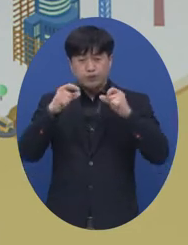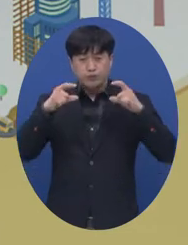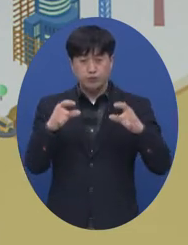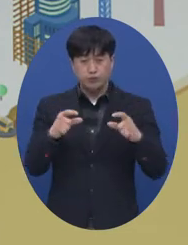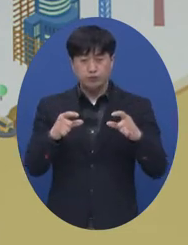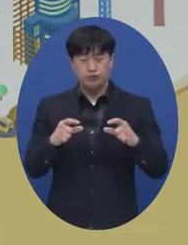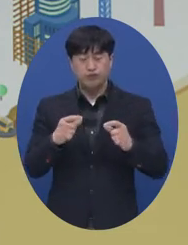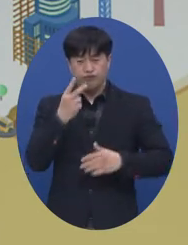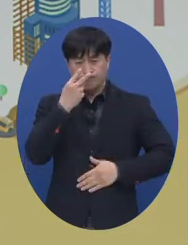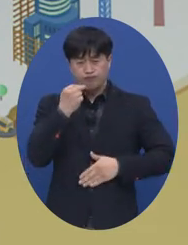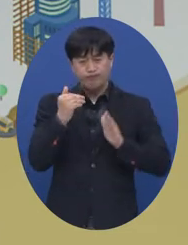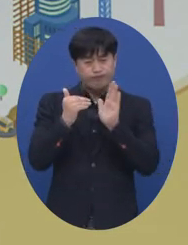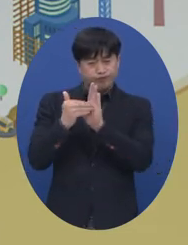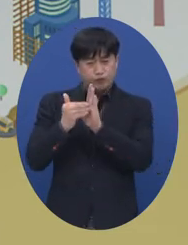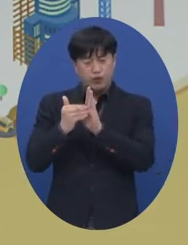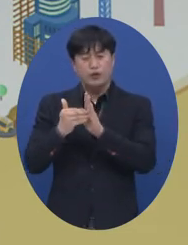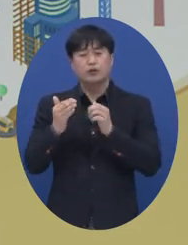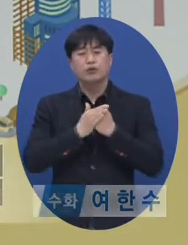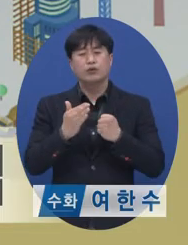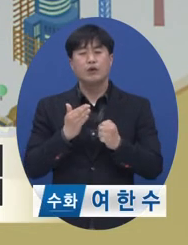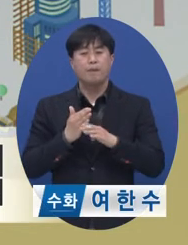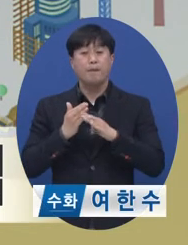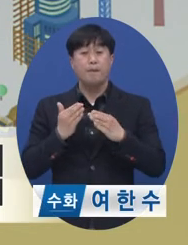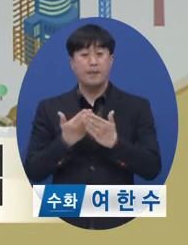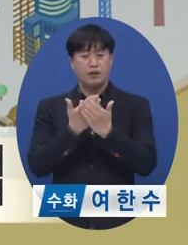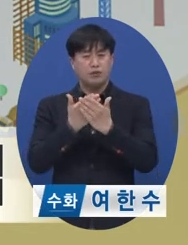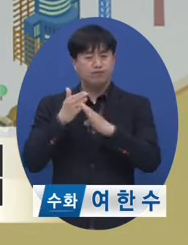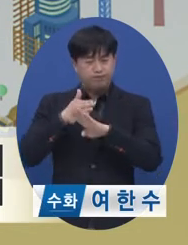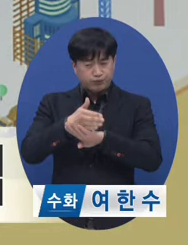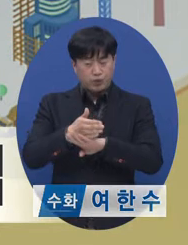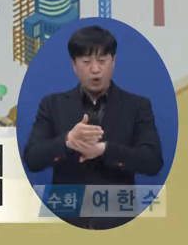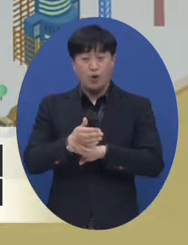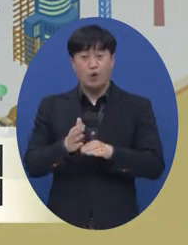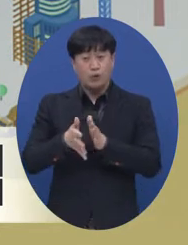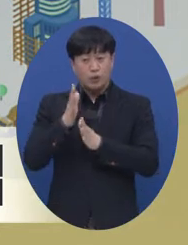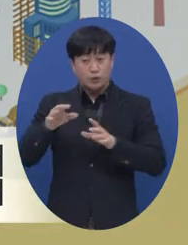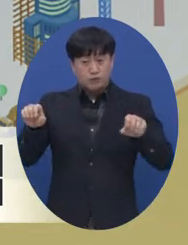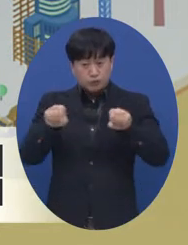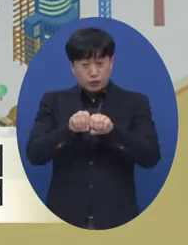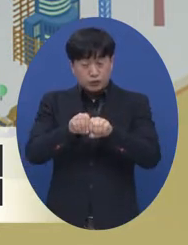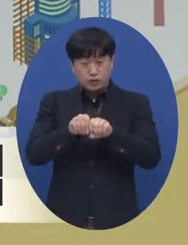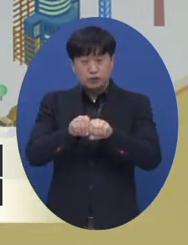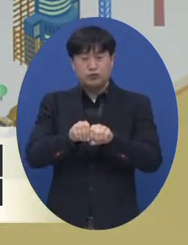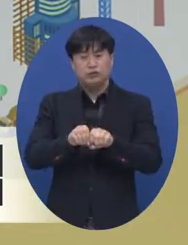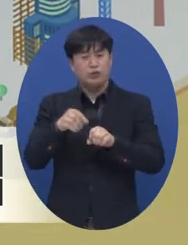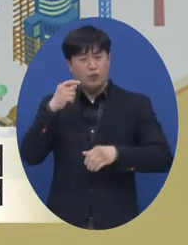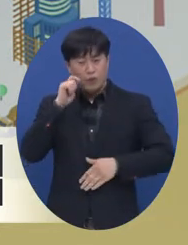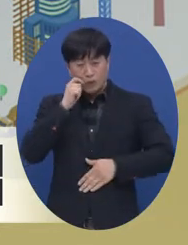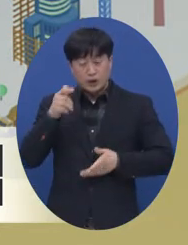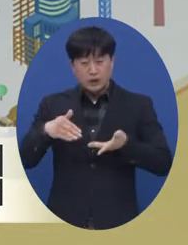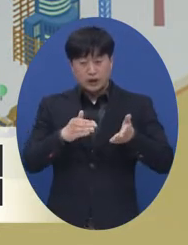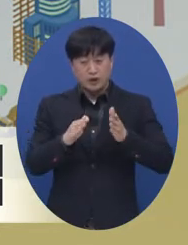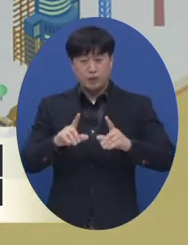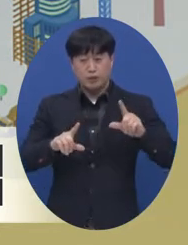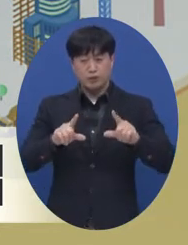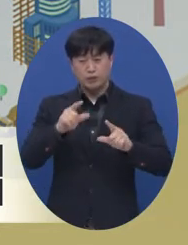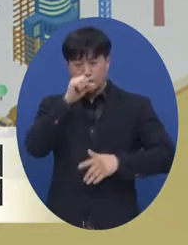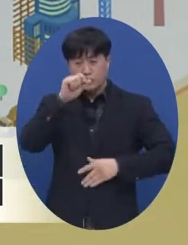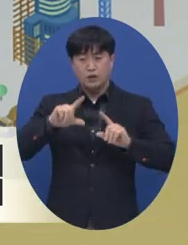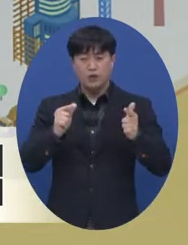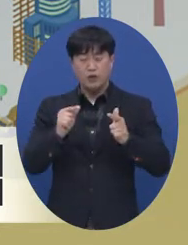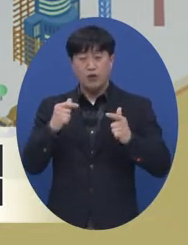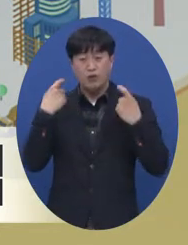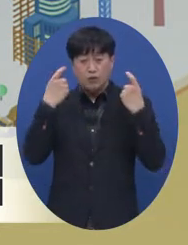경기 동북부 지역은 중첩 규제로 발전이 더딥니다 도시가스 공급이 힘들거나 도로 상황이 좋지 않거나